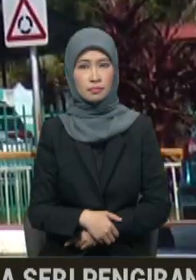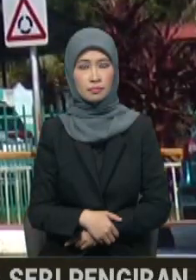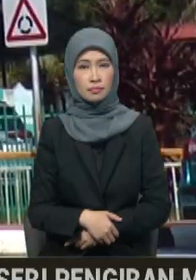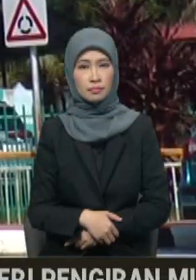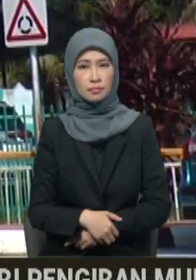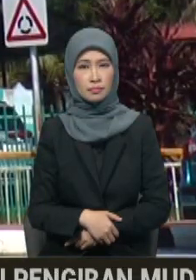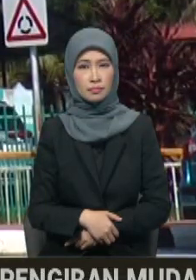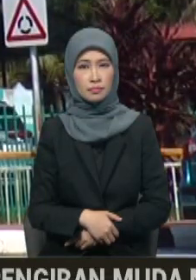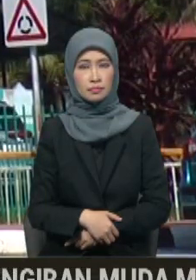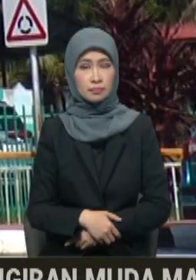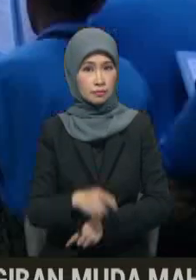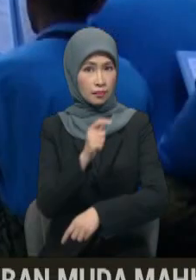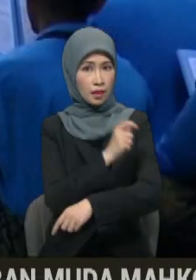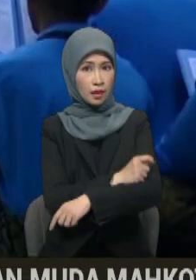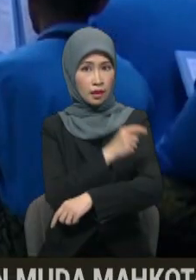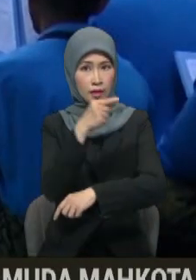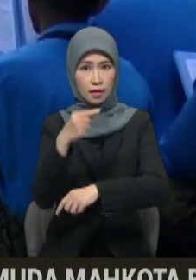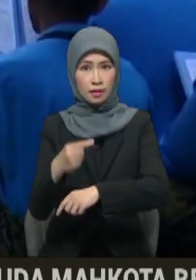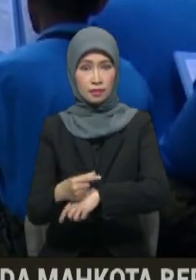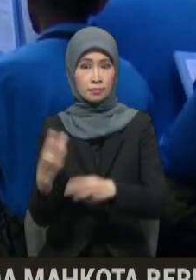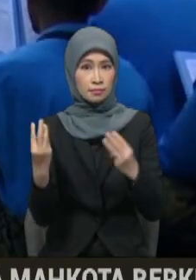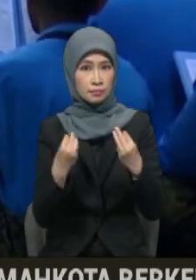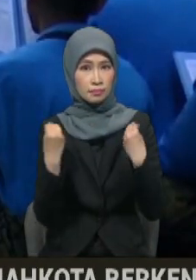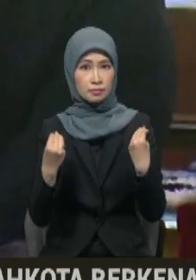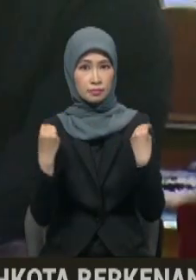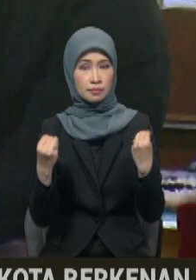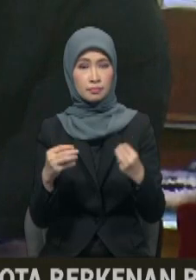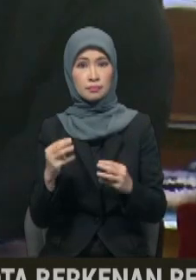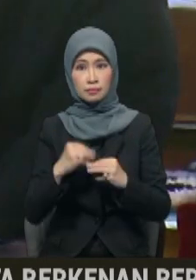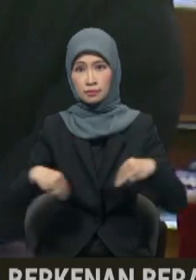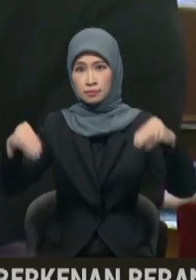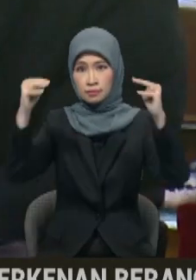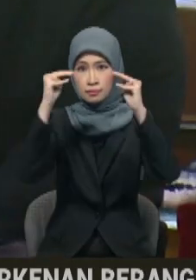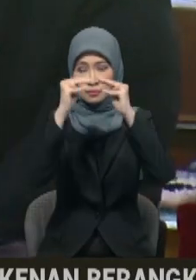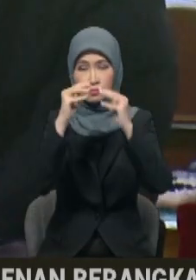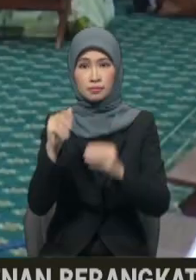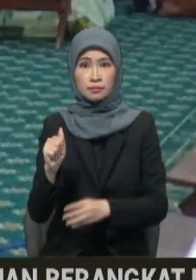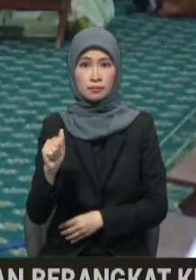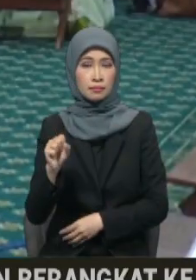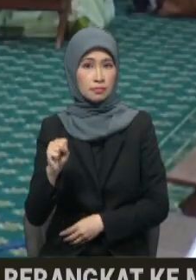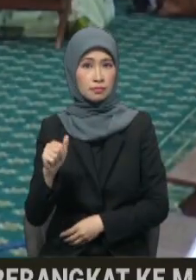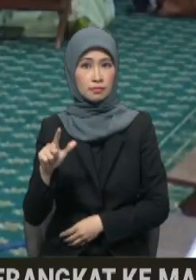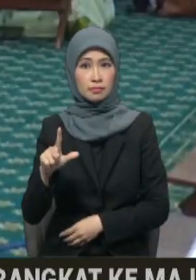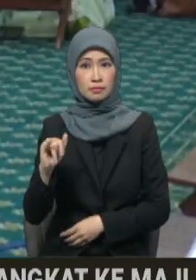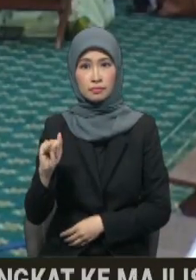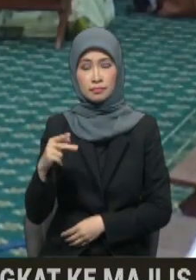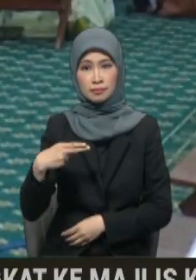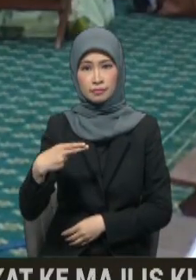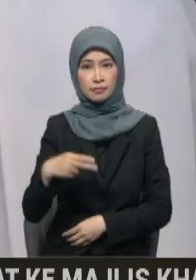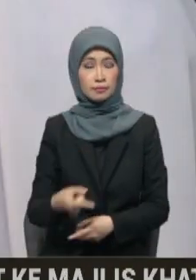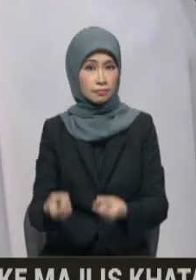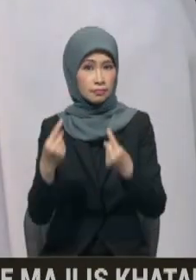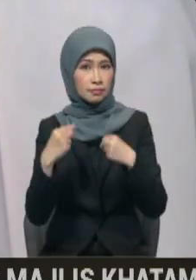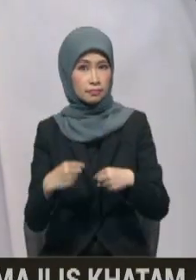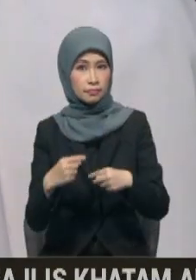negeri dan di daerah temburung Majlis diadakan di masjid pekan bangar hadir Datuk Seri Paduka